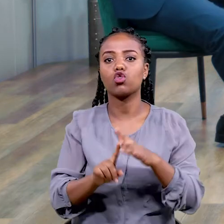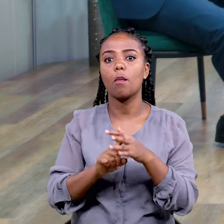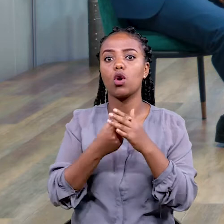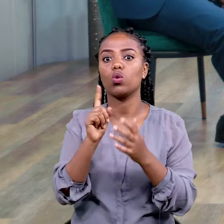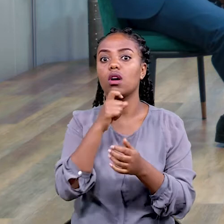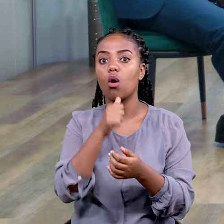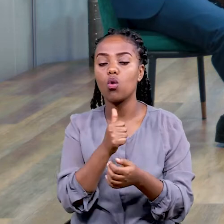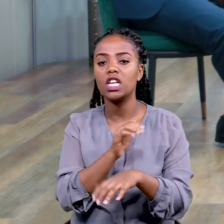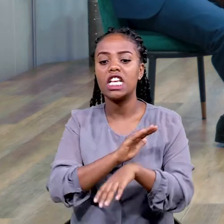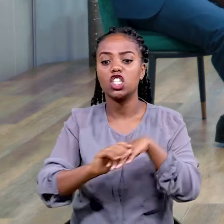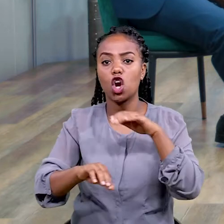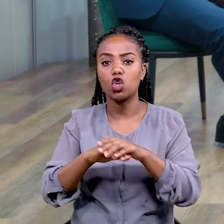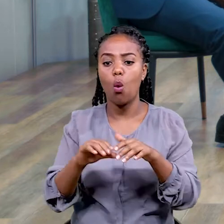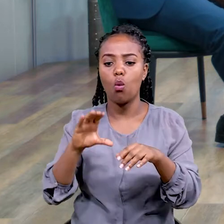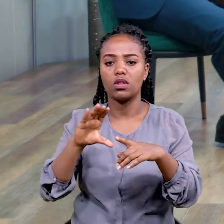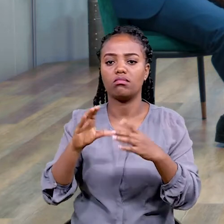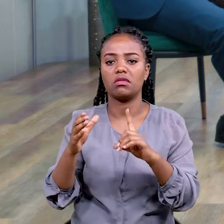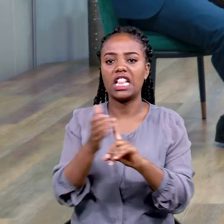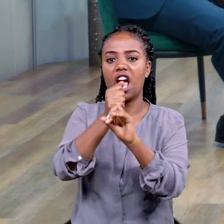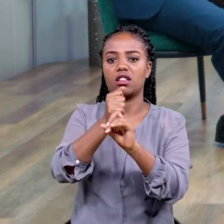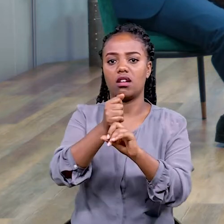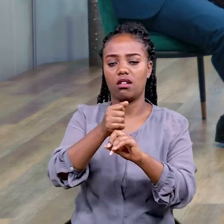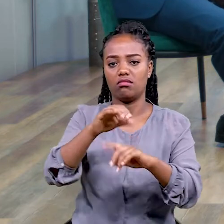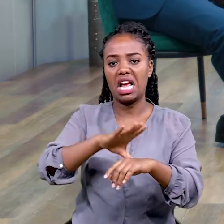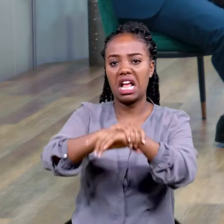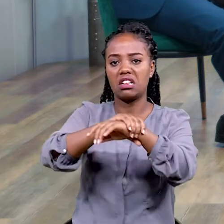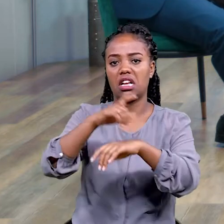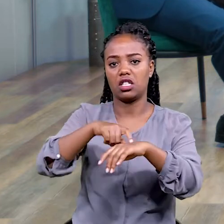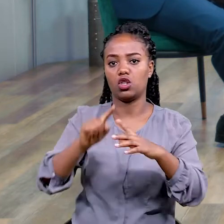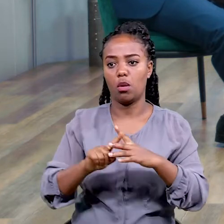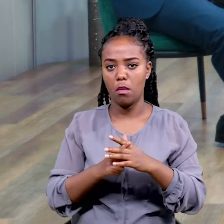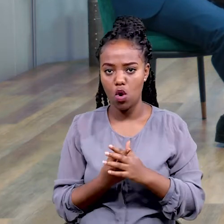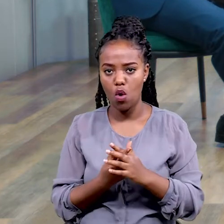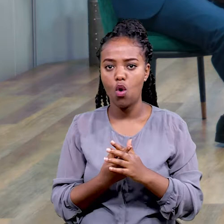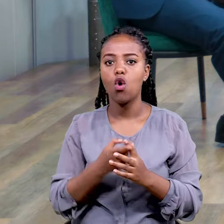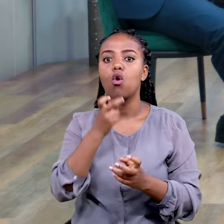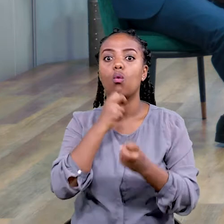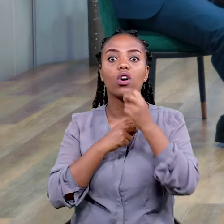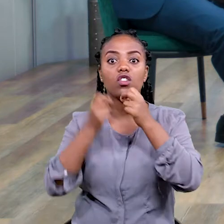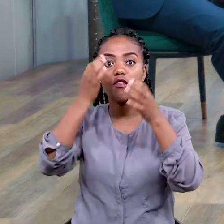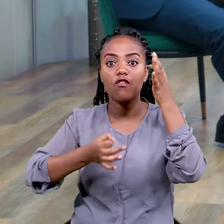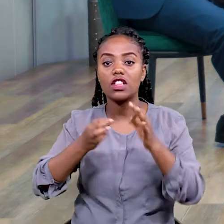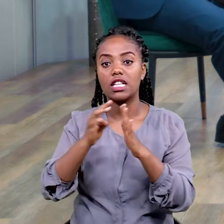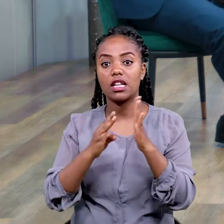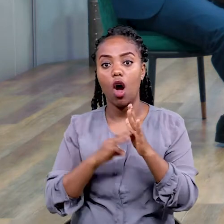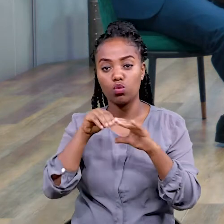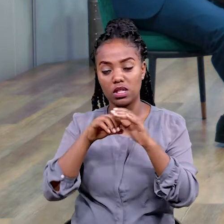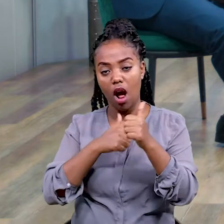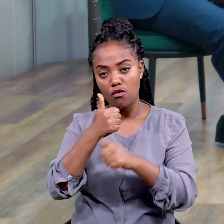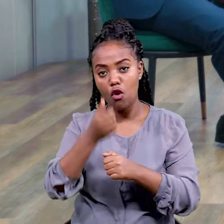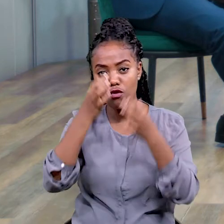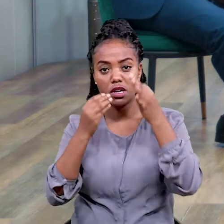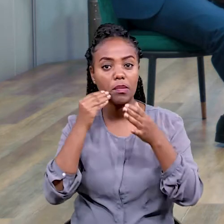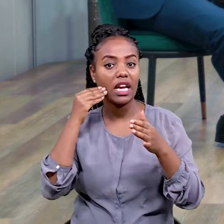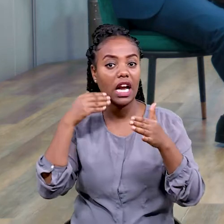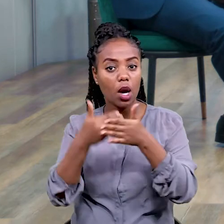ጀምሮ ሳይሆን እጃቸው ከተያዘበት ጊዜ ጀምሮ ከአያያዛቸው ጀምሮ የፍትህ ወንጀል ፍትህ ስርዓት ውስጥ አልፎ ፍርድ